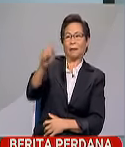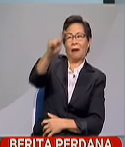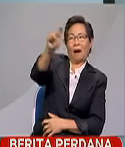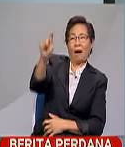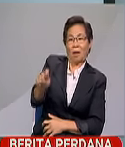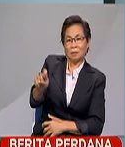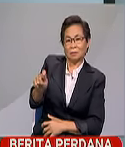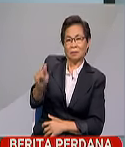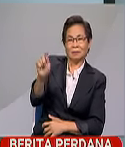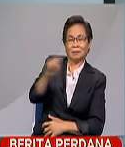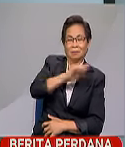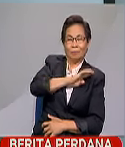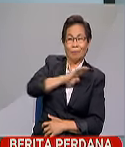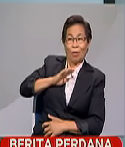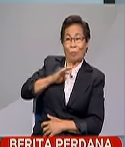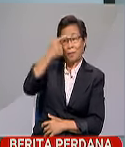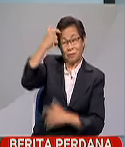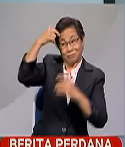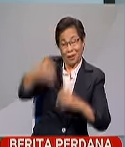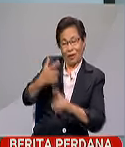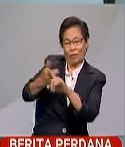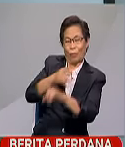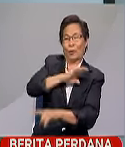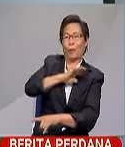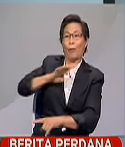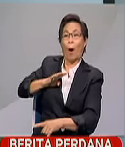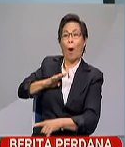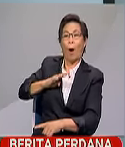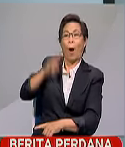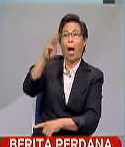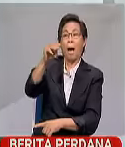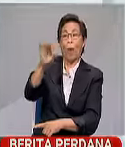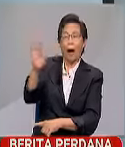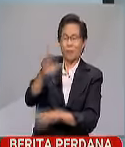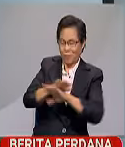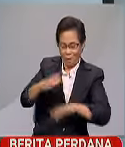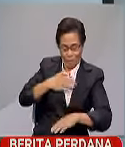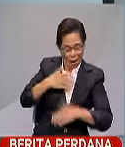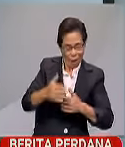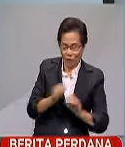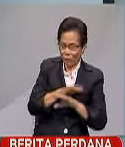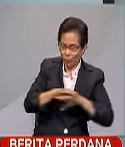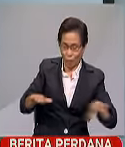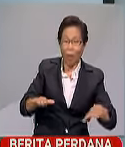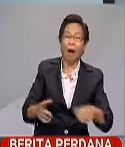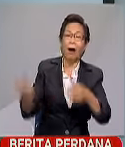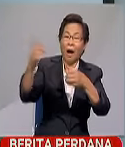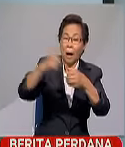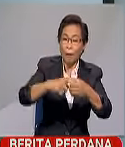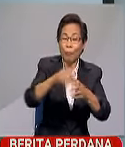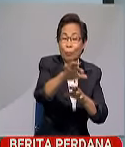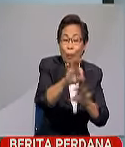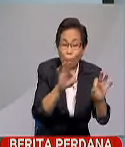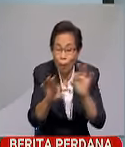to the board, because the decision comes from the board, it's not from the ministry. As I said, I mean, in terms of appointment,